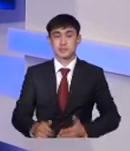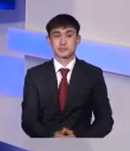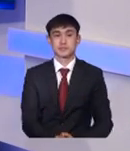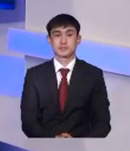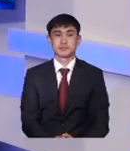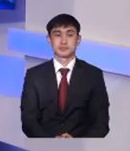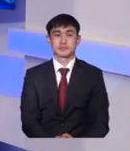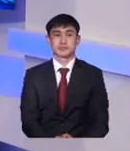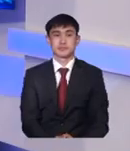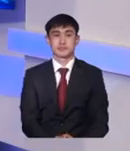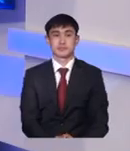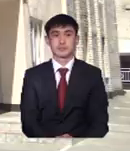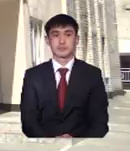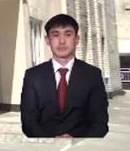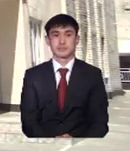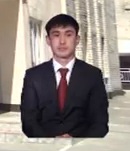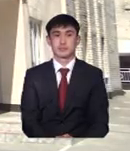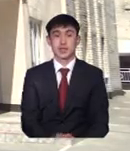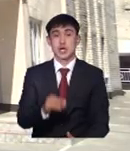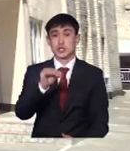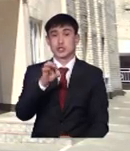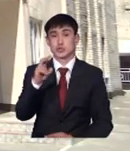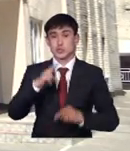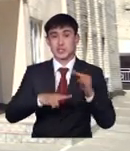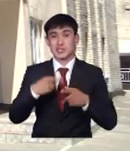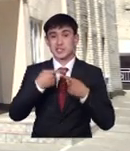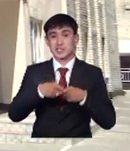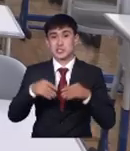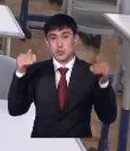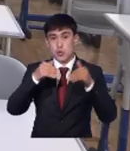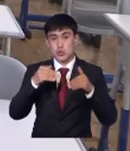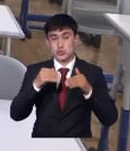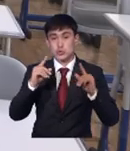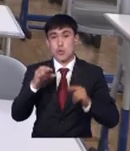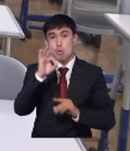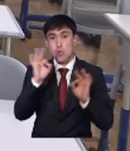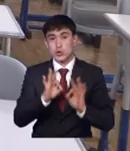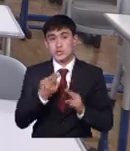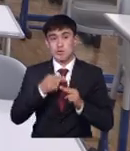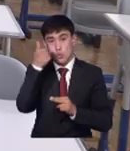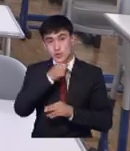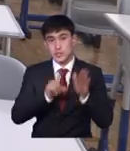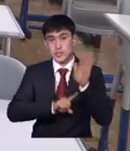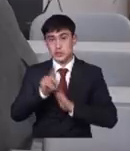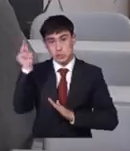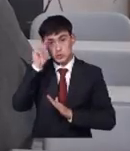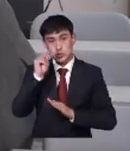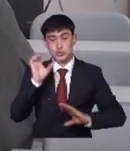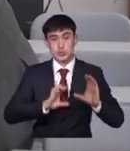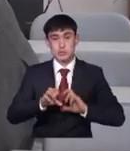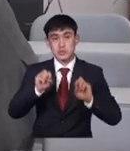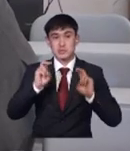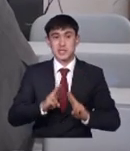нашего следующего сюжета жетысуский строительно-технический колледж года нач обучение студентов по